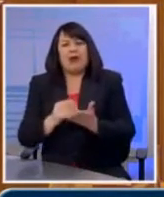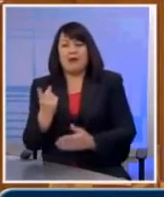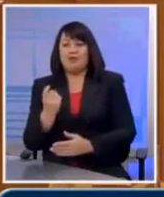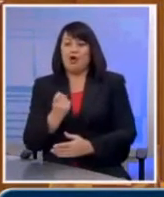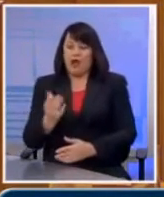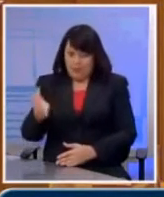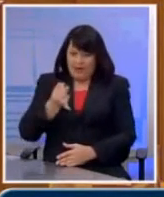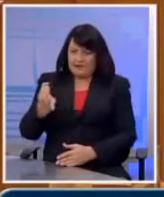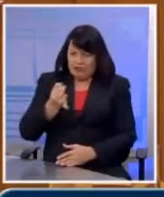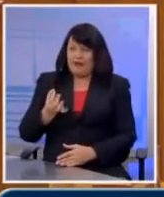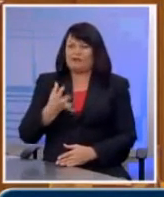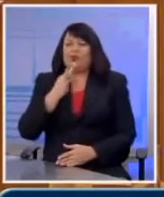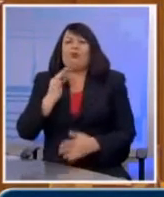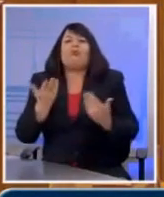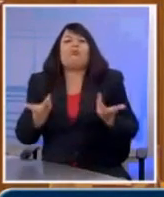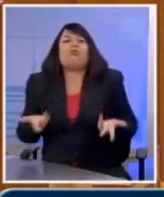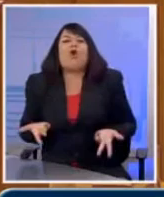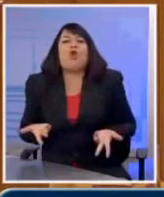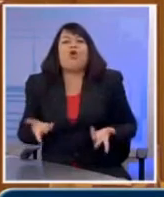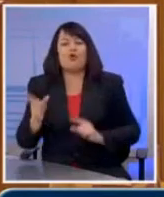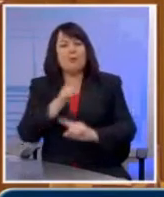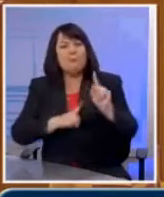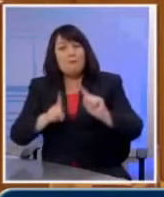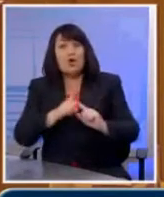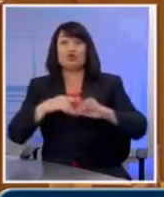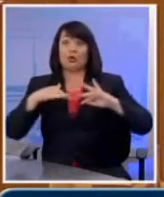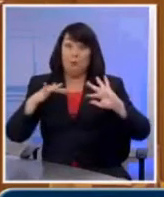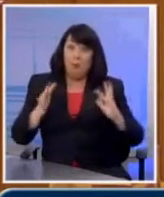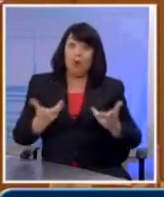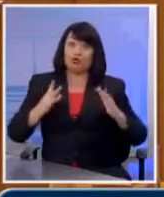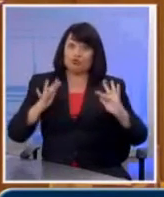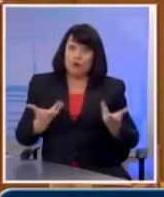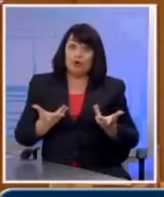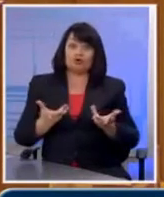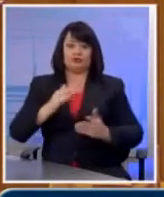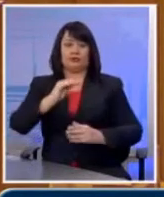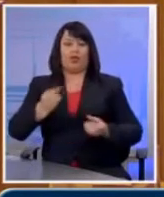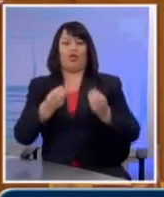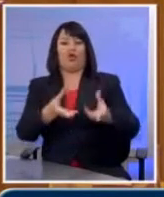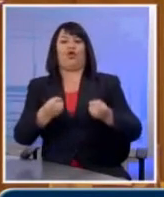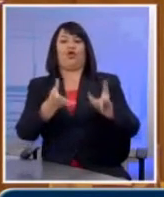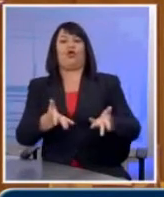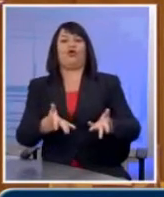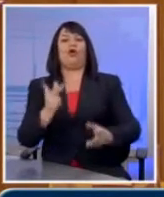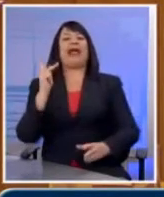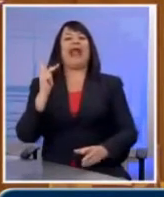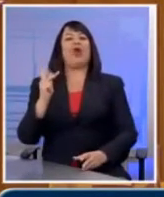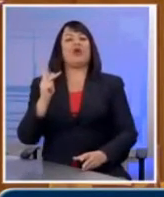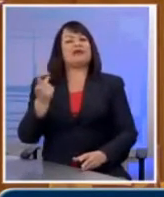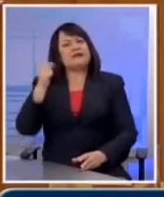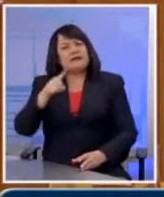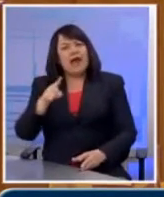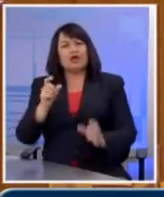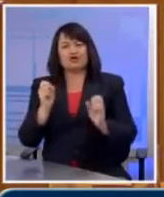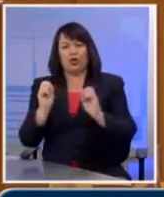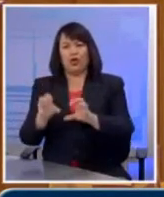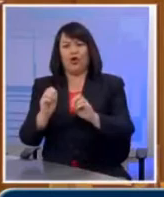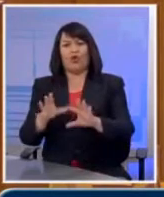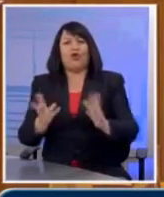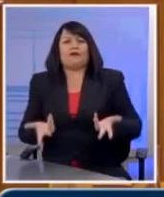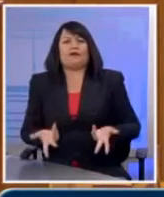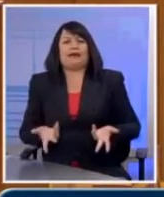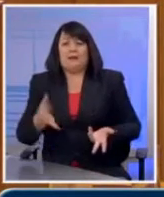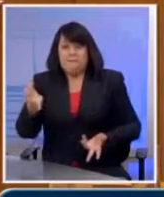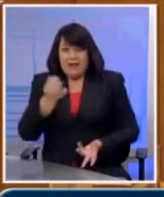προκαλέσει. Πείτε μας ποιος, πώς και πότε ευνοήθηκε ο κύριος Καλογρίτσας ή οποιοδήποτε άλλος. Βρείτε